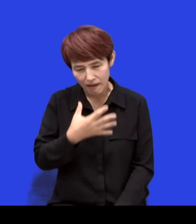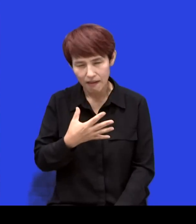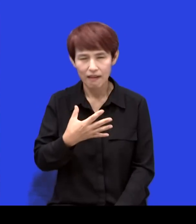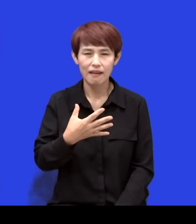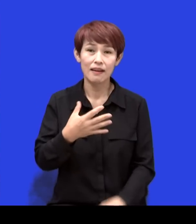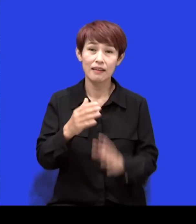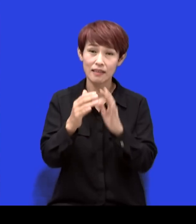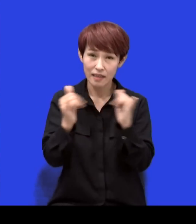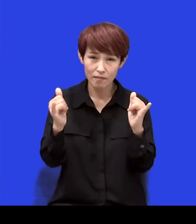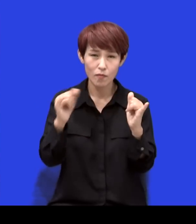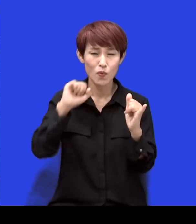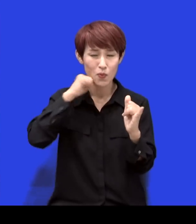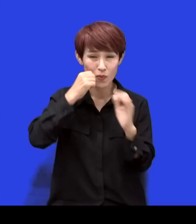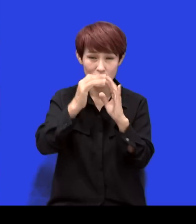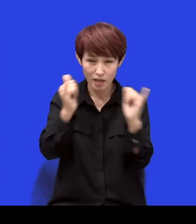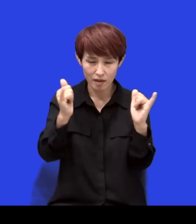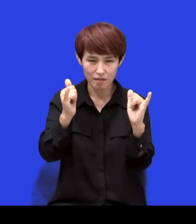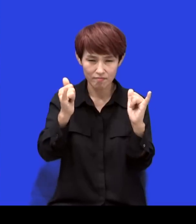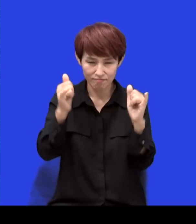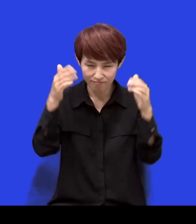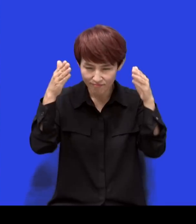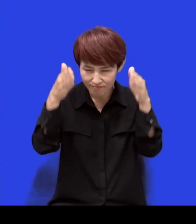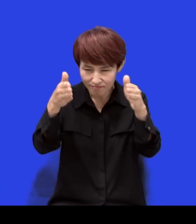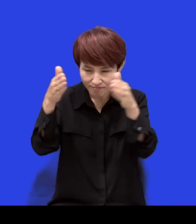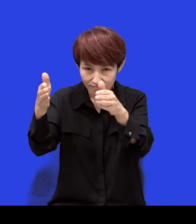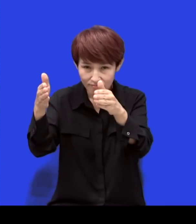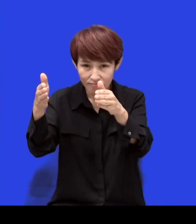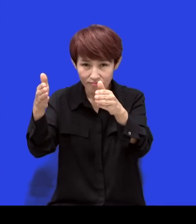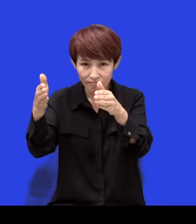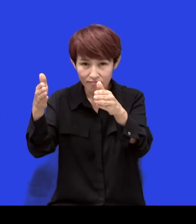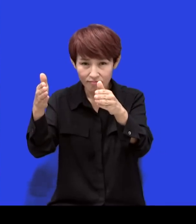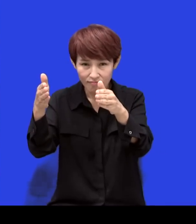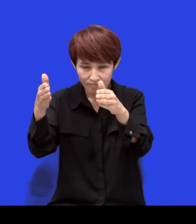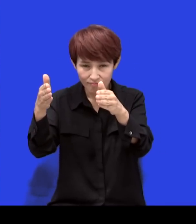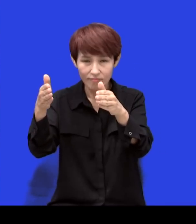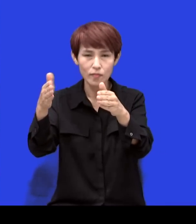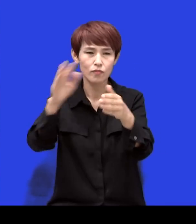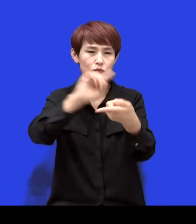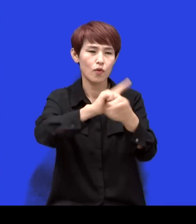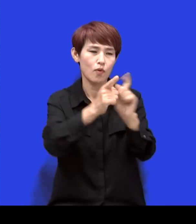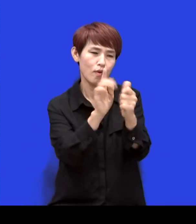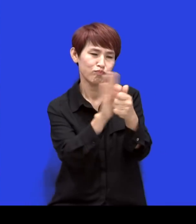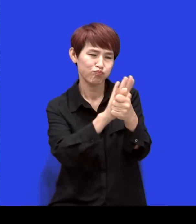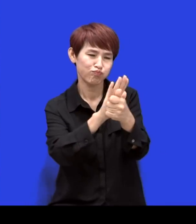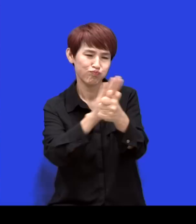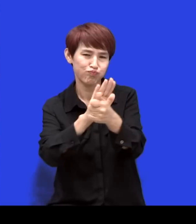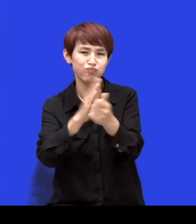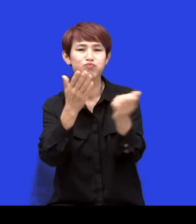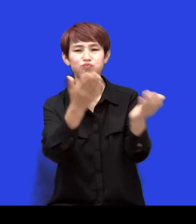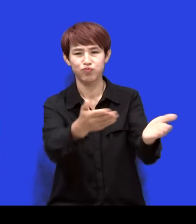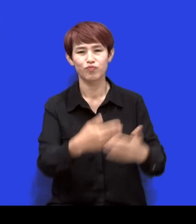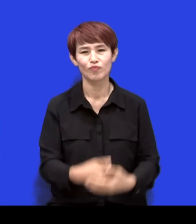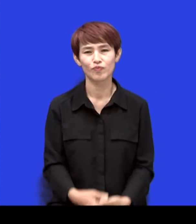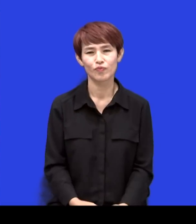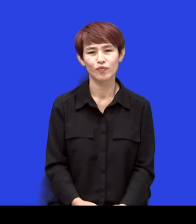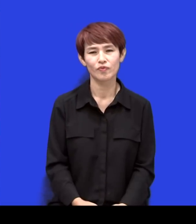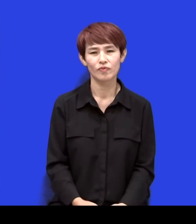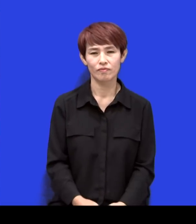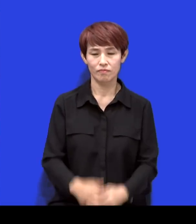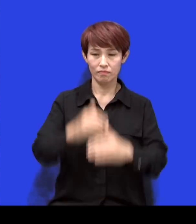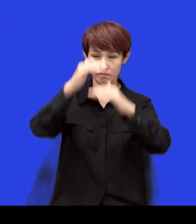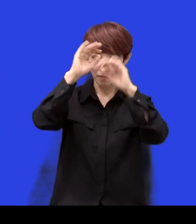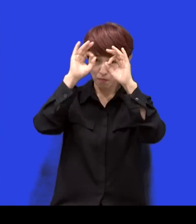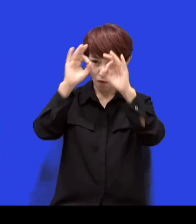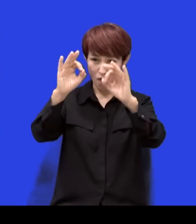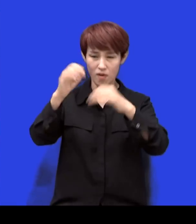이런 사람들이 스포트라이트를 받고 그 사람들이 서로 간의 사랑으로 다 낫게 해주거든요. 그래서 이걸